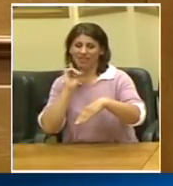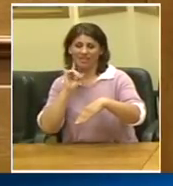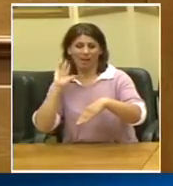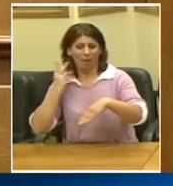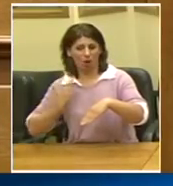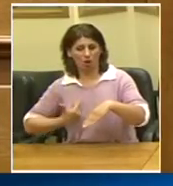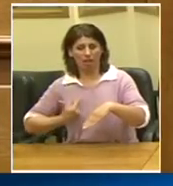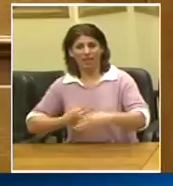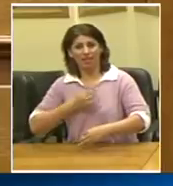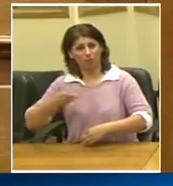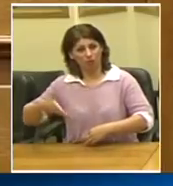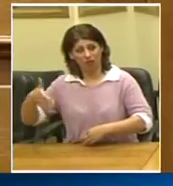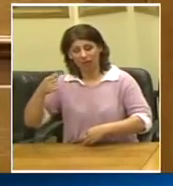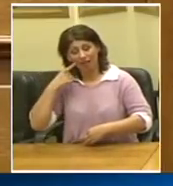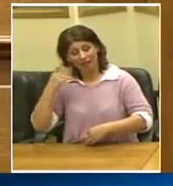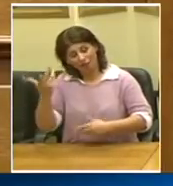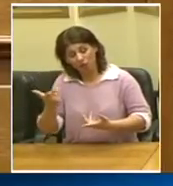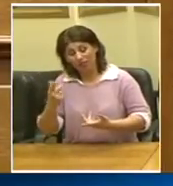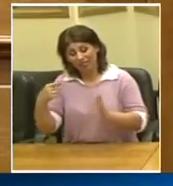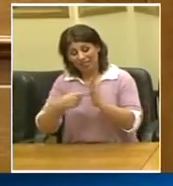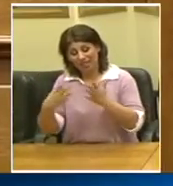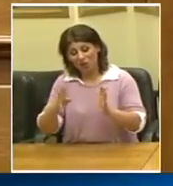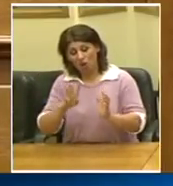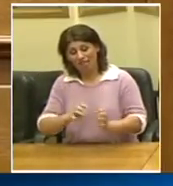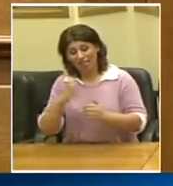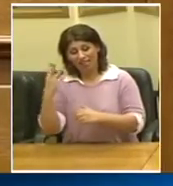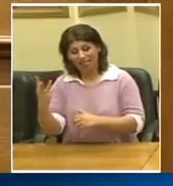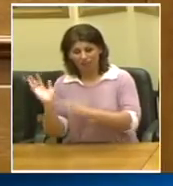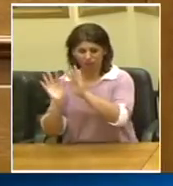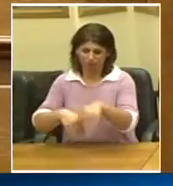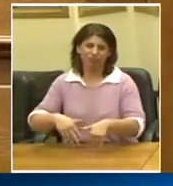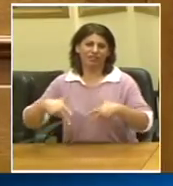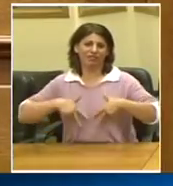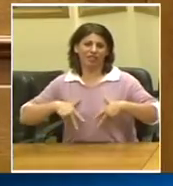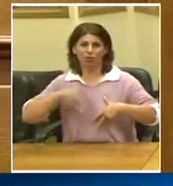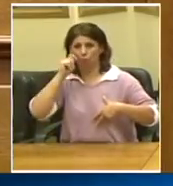γεγονός ότι το 1993 έριξε την κυβέρνηση του πατέρα τους.